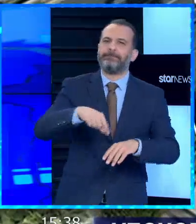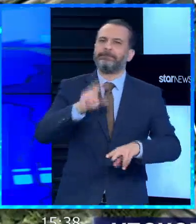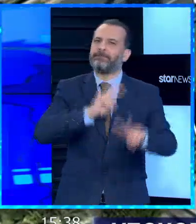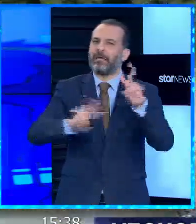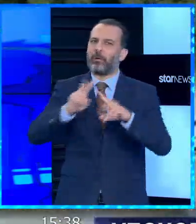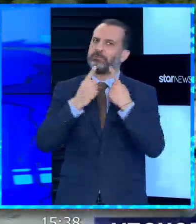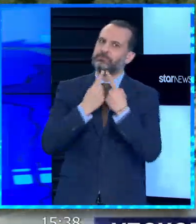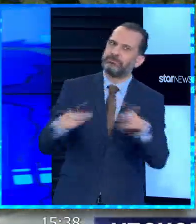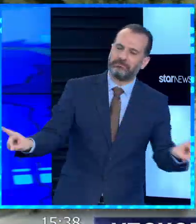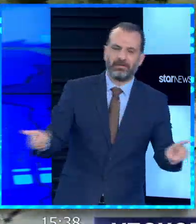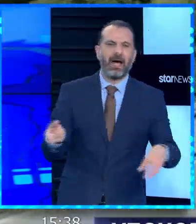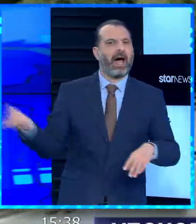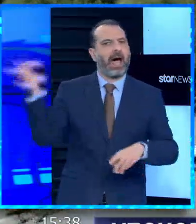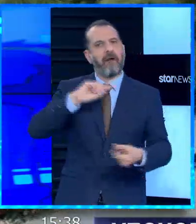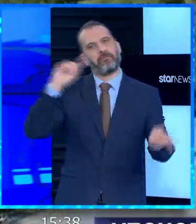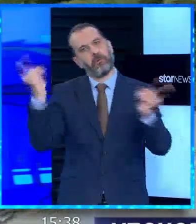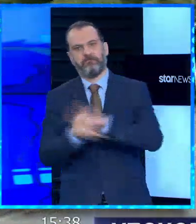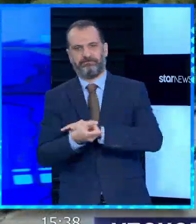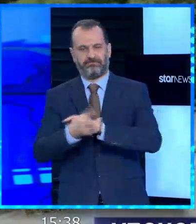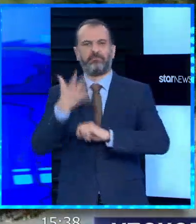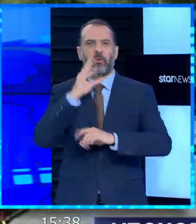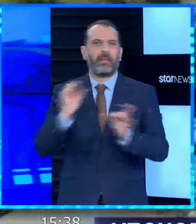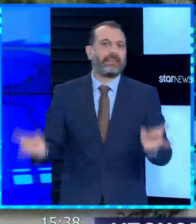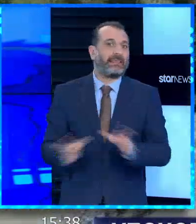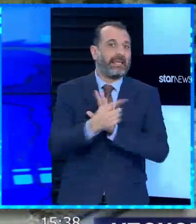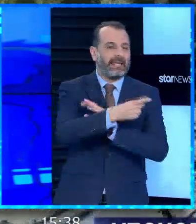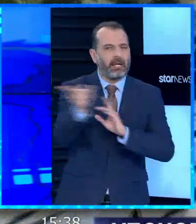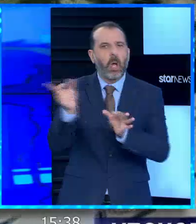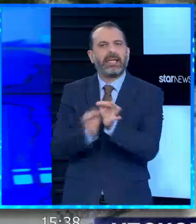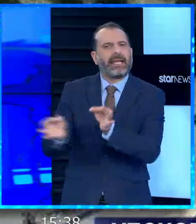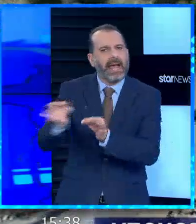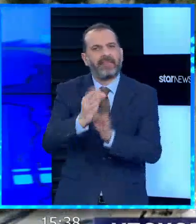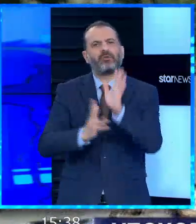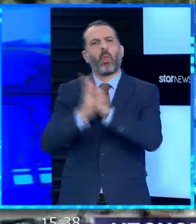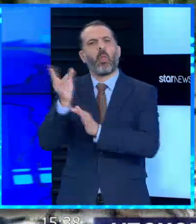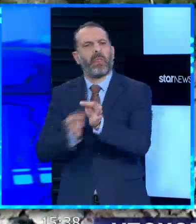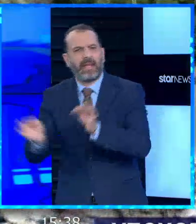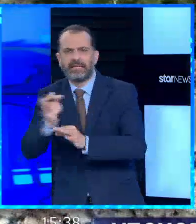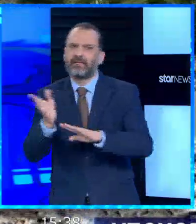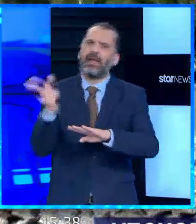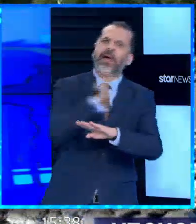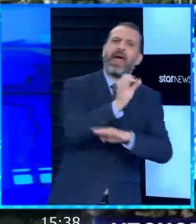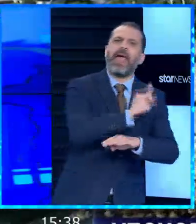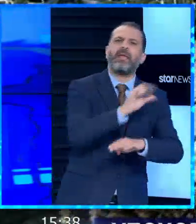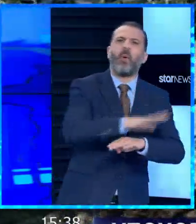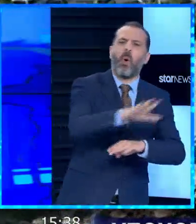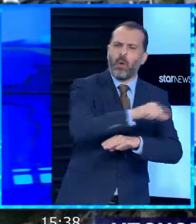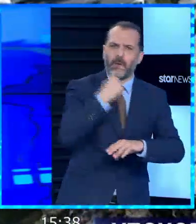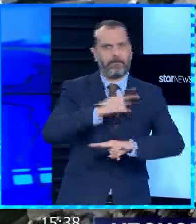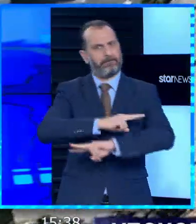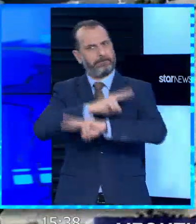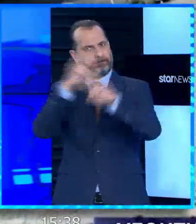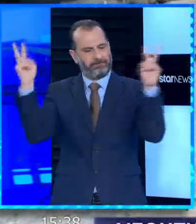έχει αύριο ο καιρός και είναι πολύ τυχεροί αυτοί που πάνε στα νησιά και Κυκλάδες, Κρήτη, Δωδεκάνησα αλλά και στα νησιά του Ιωνίου. Καταρχάς, οι άνεμοι δεν θα